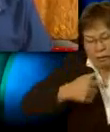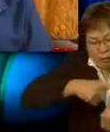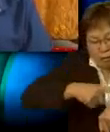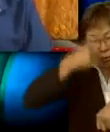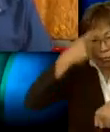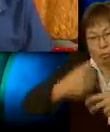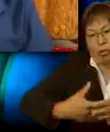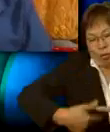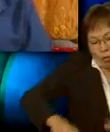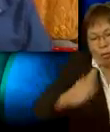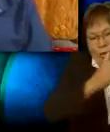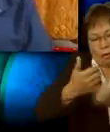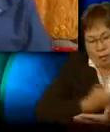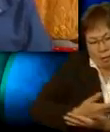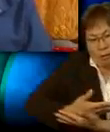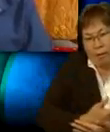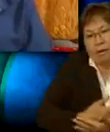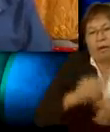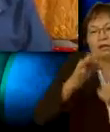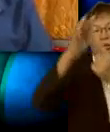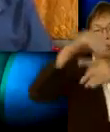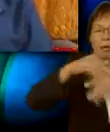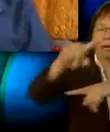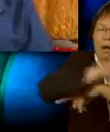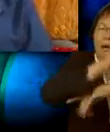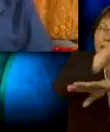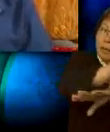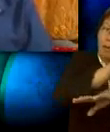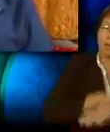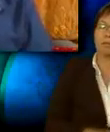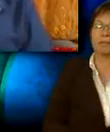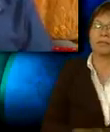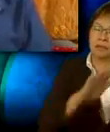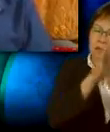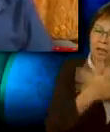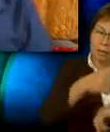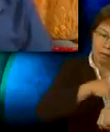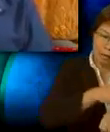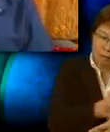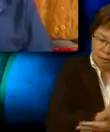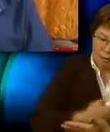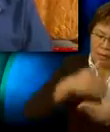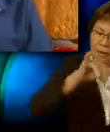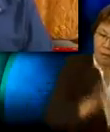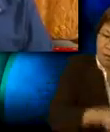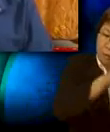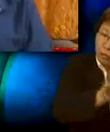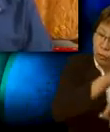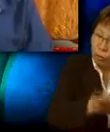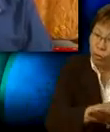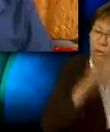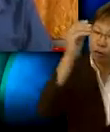mempunyai masa untuk diluangkan bersama anak-anak kecuali pada waktu petang. Jadi ketika anak-anak berada di